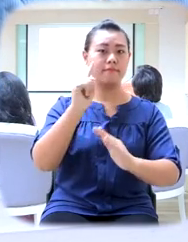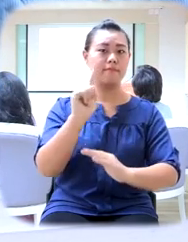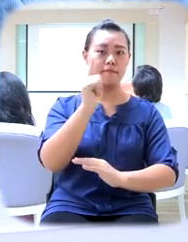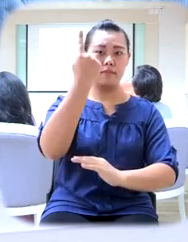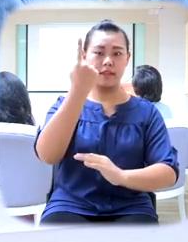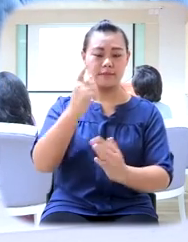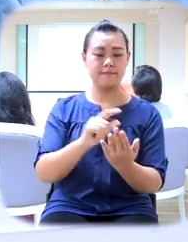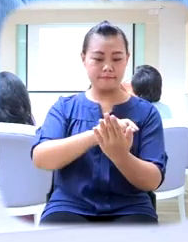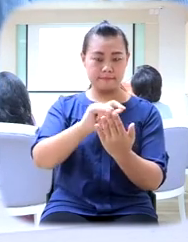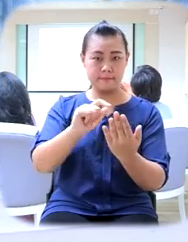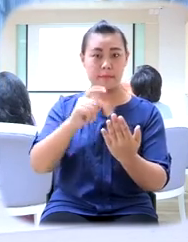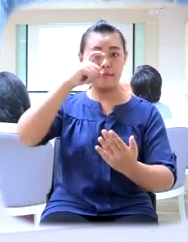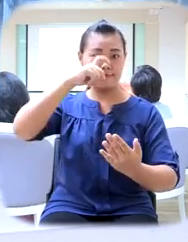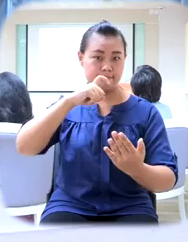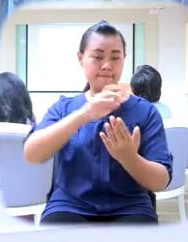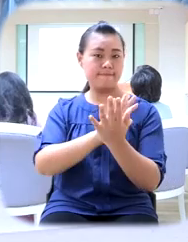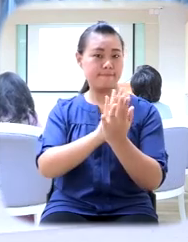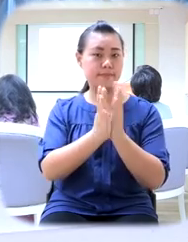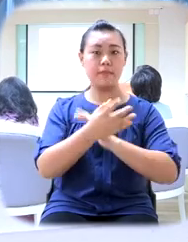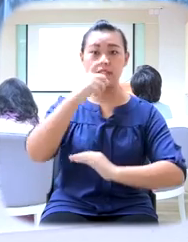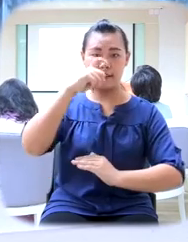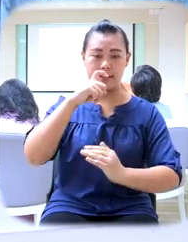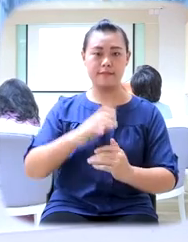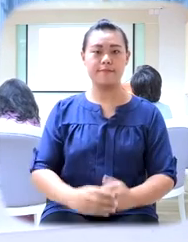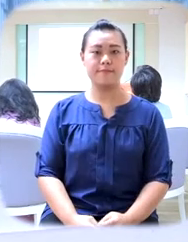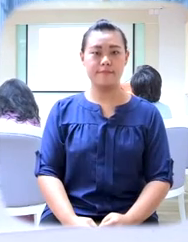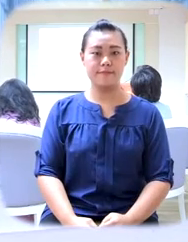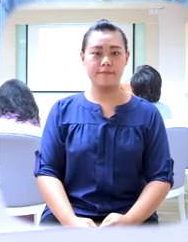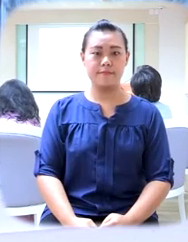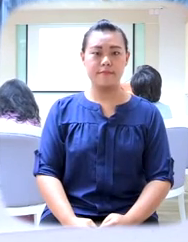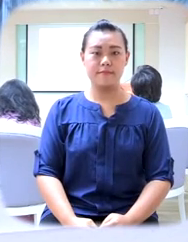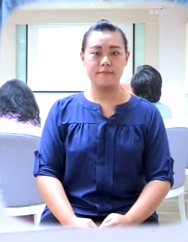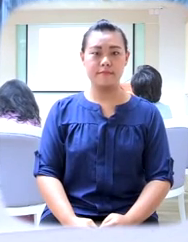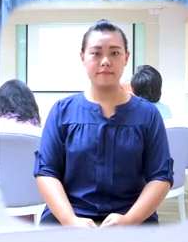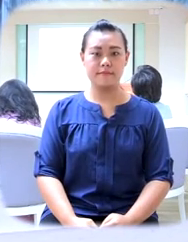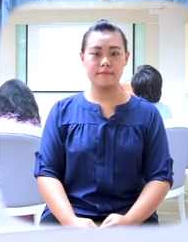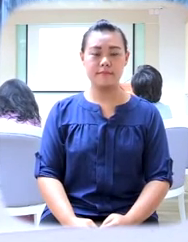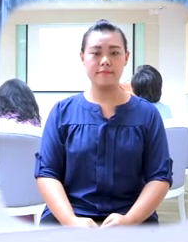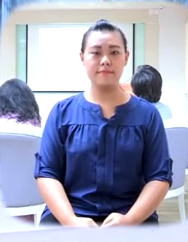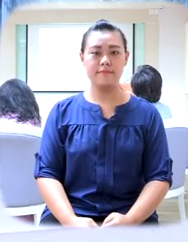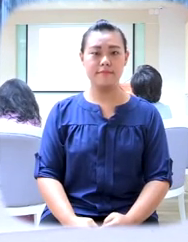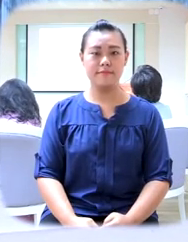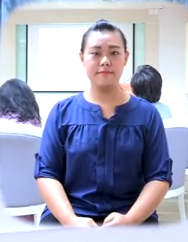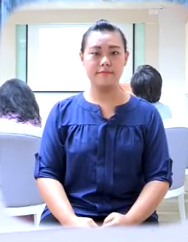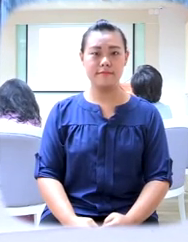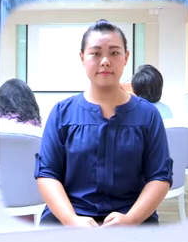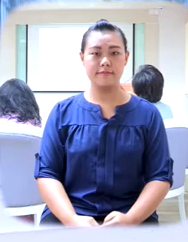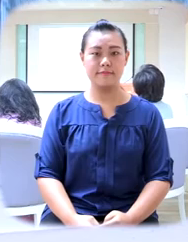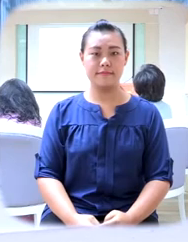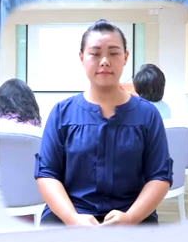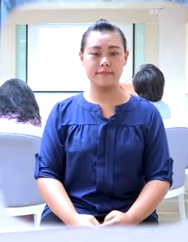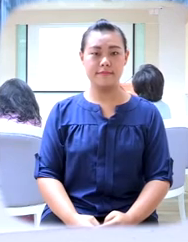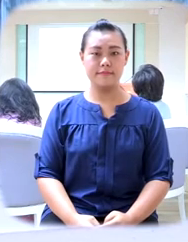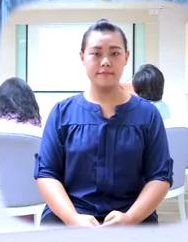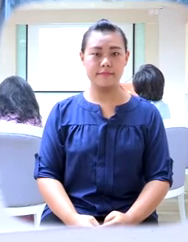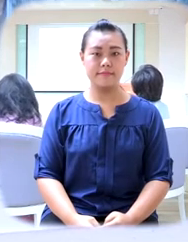References in Sukhothai. One subject of early Thai knowledge was cosmology, which meant a complex of ideas